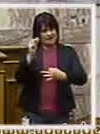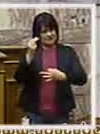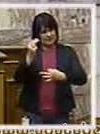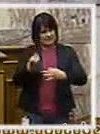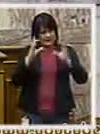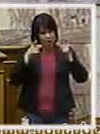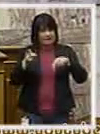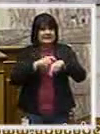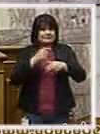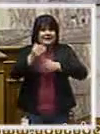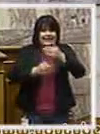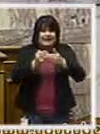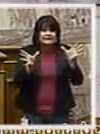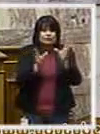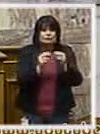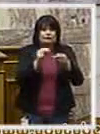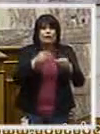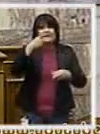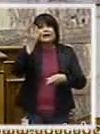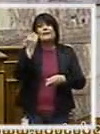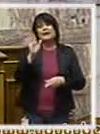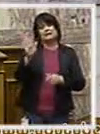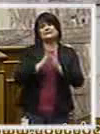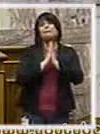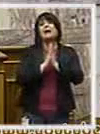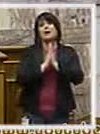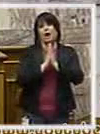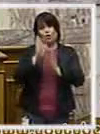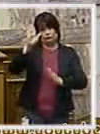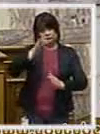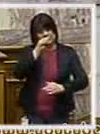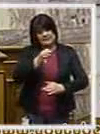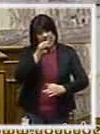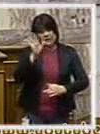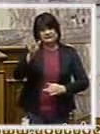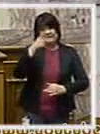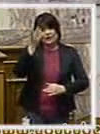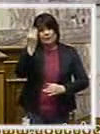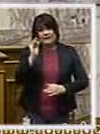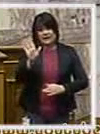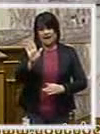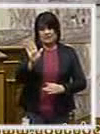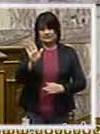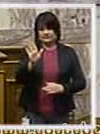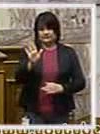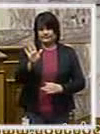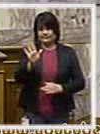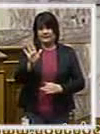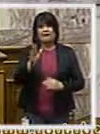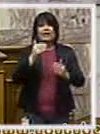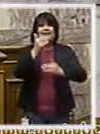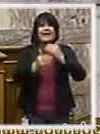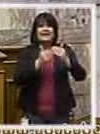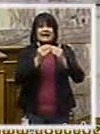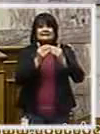της ψηφοφορίας. Δεν έχετε το λόγο και παρακαλώ να μην γράφονται στα πρακτικά όσα θα λεχθούν εκτός της διαδικασίας